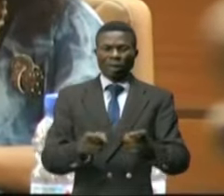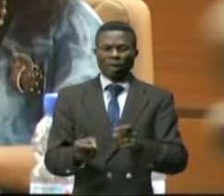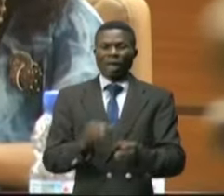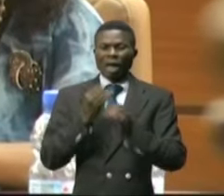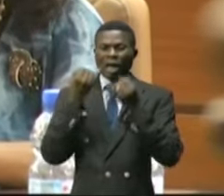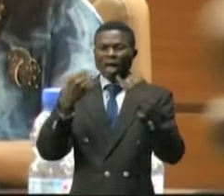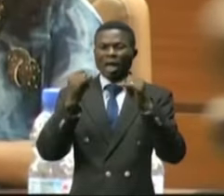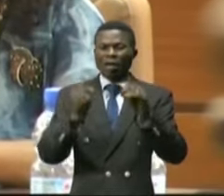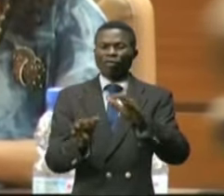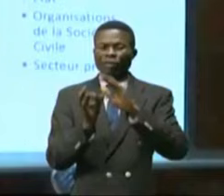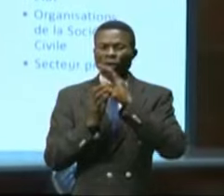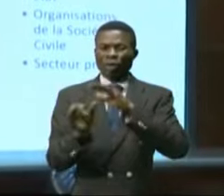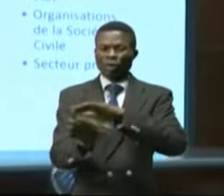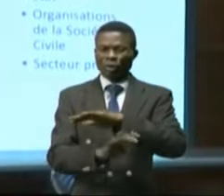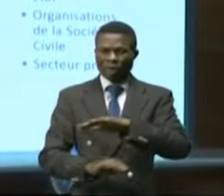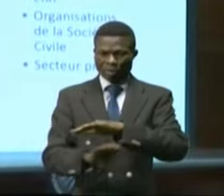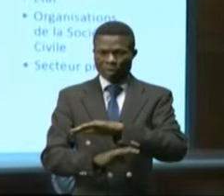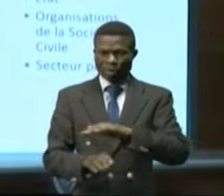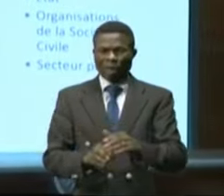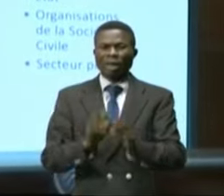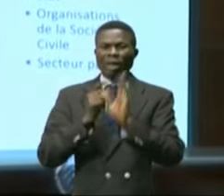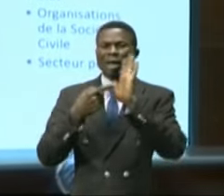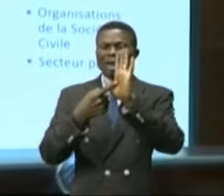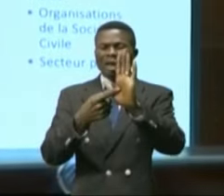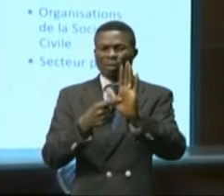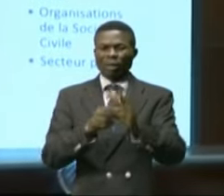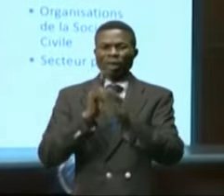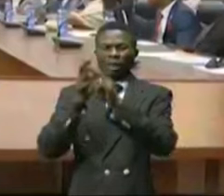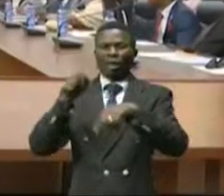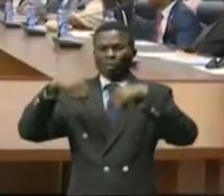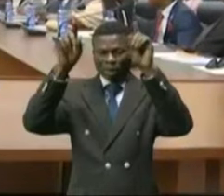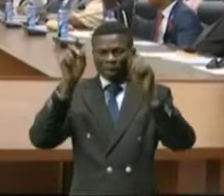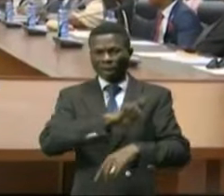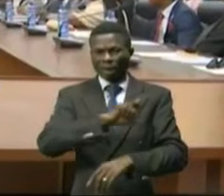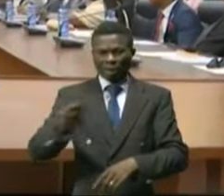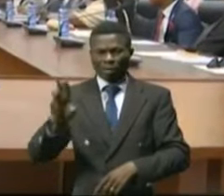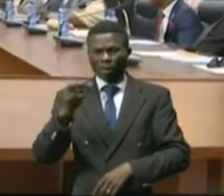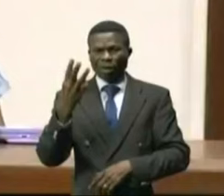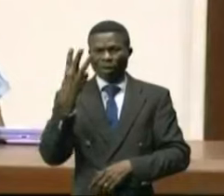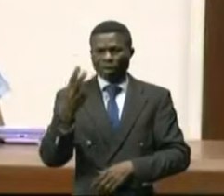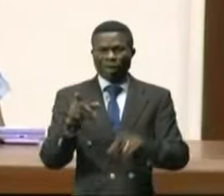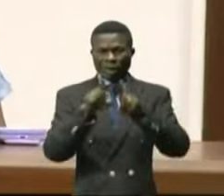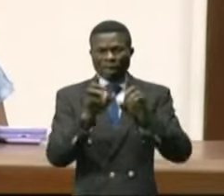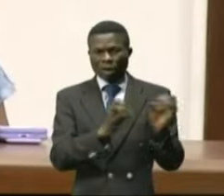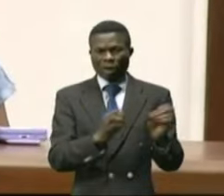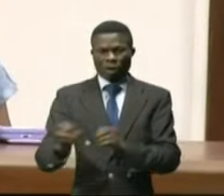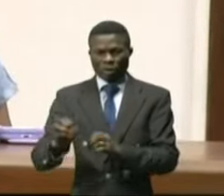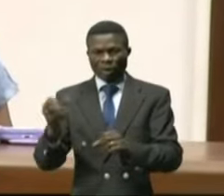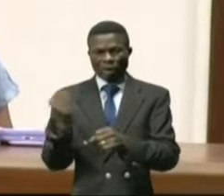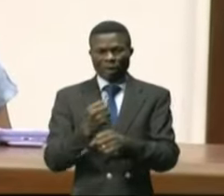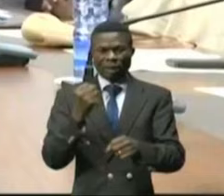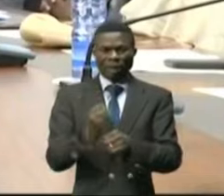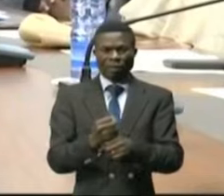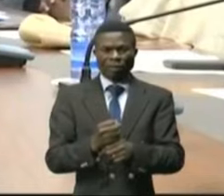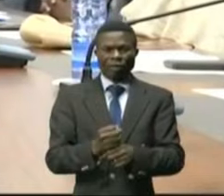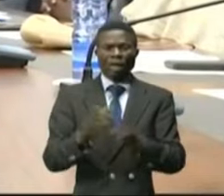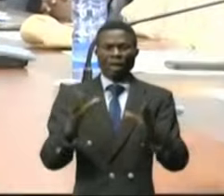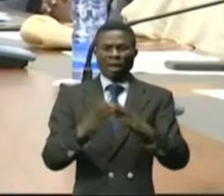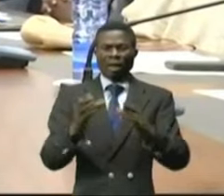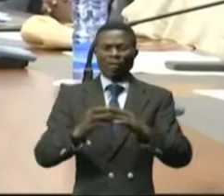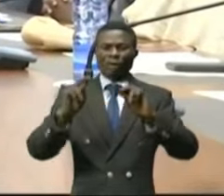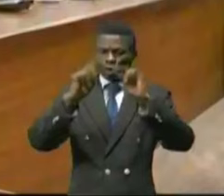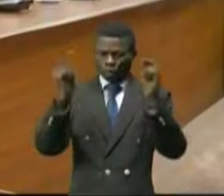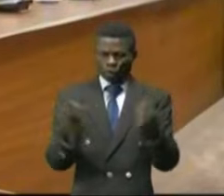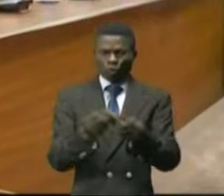données, la présentation du rapport annuel 2023 et l'organisation d'une séance de travail avec un groupe